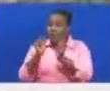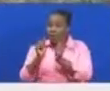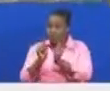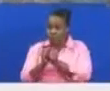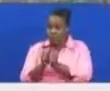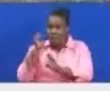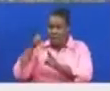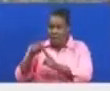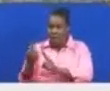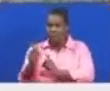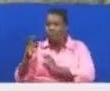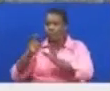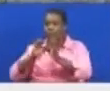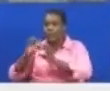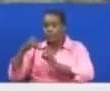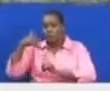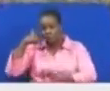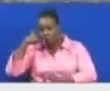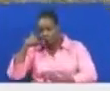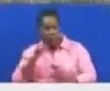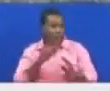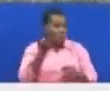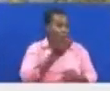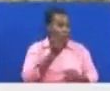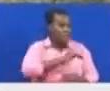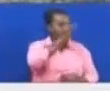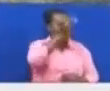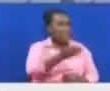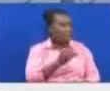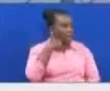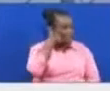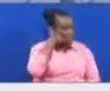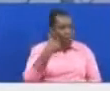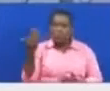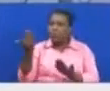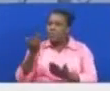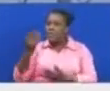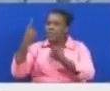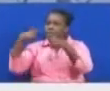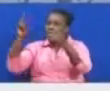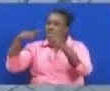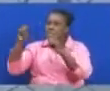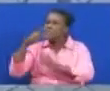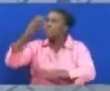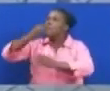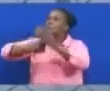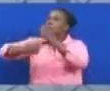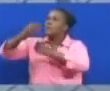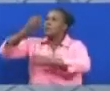huku wengine wakipanda vilima na miti kuwasiliana na ndugu zao. Kabla ya nalau tulikuwa tunapata shida